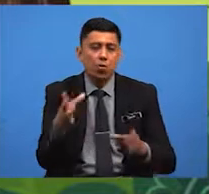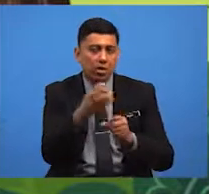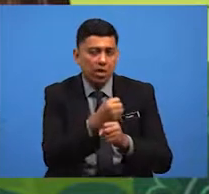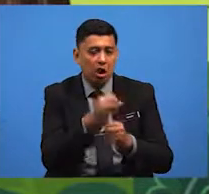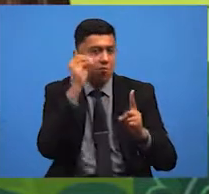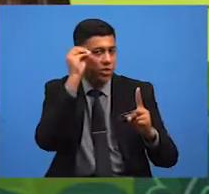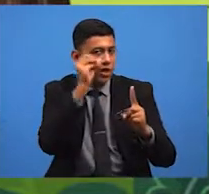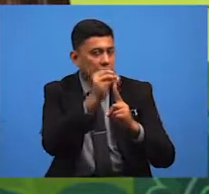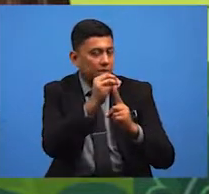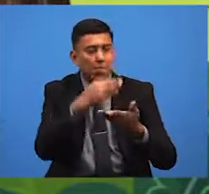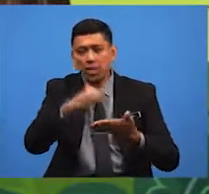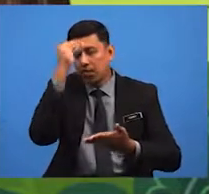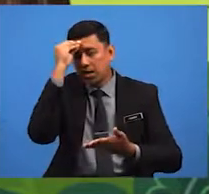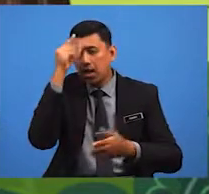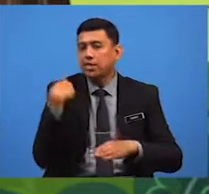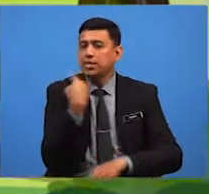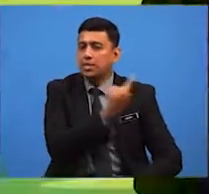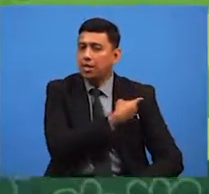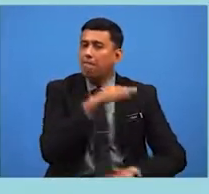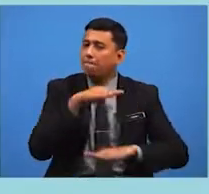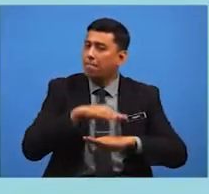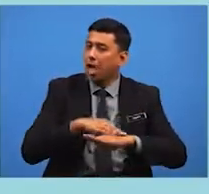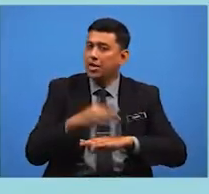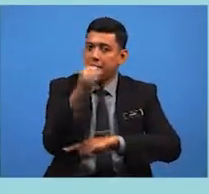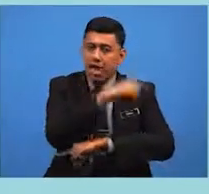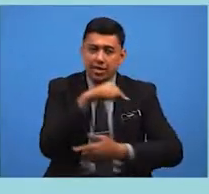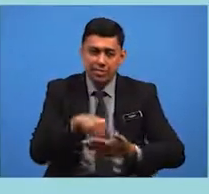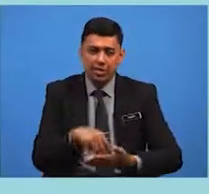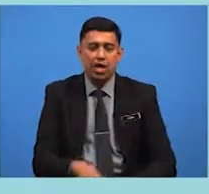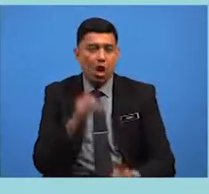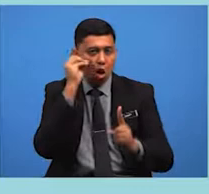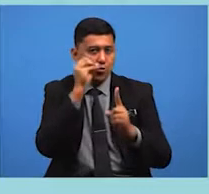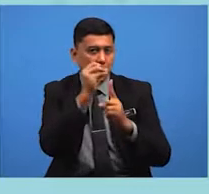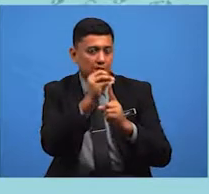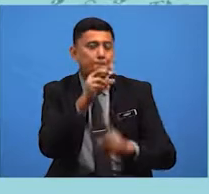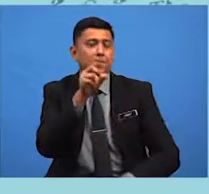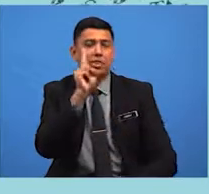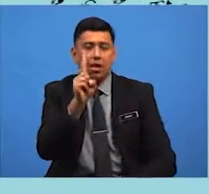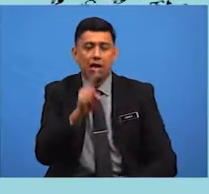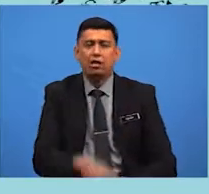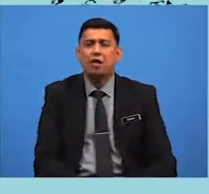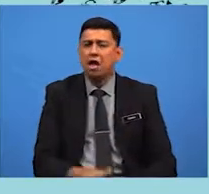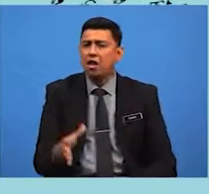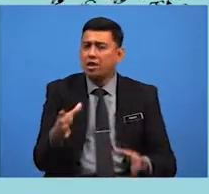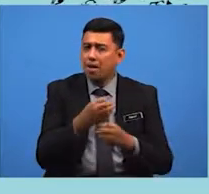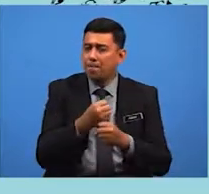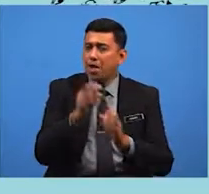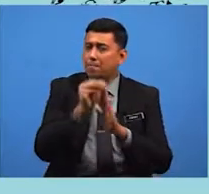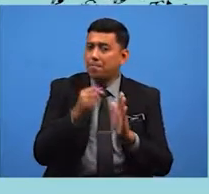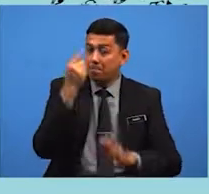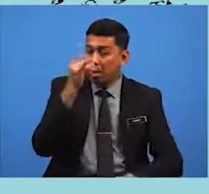pembelajaran kita pada hari ini? Objektif pertama, murid dapat memahami